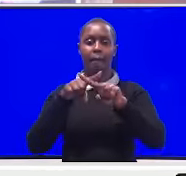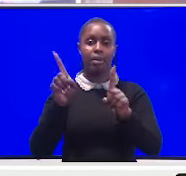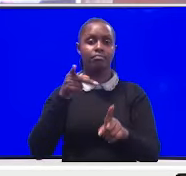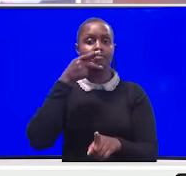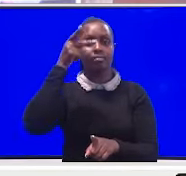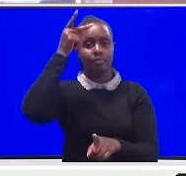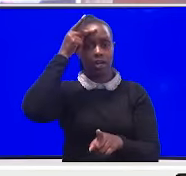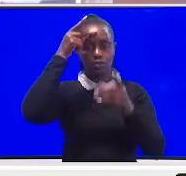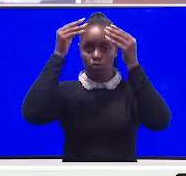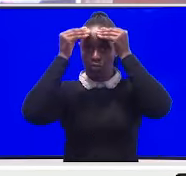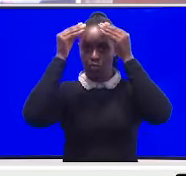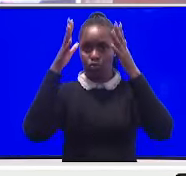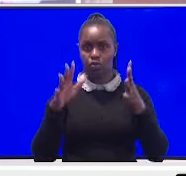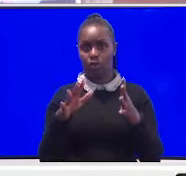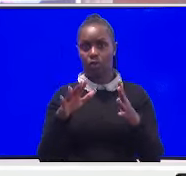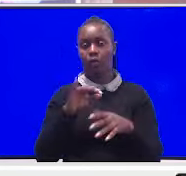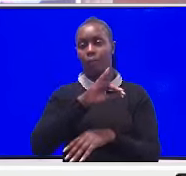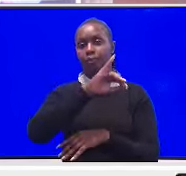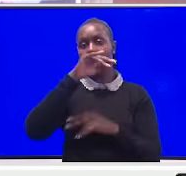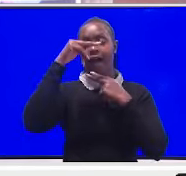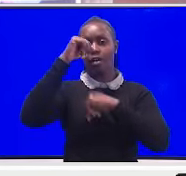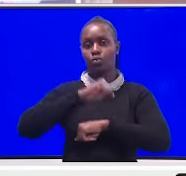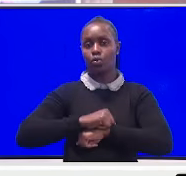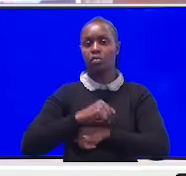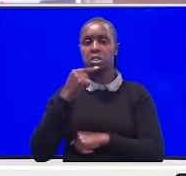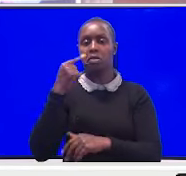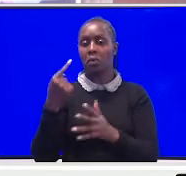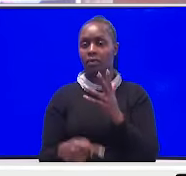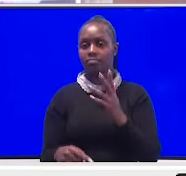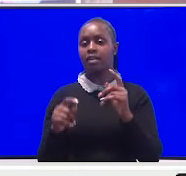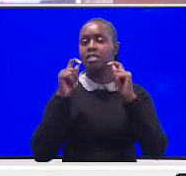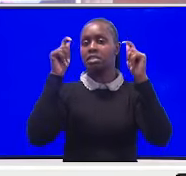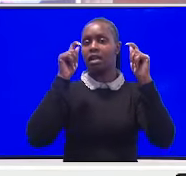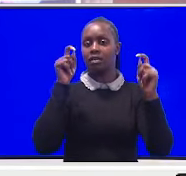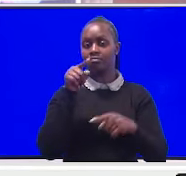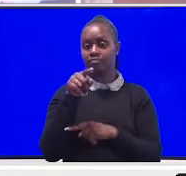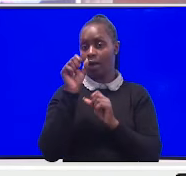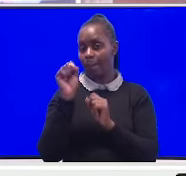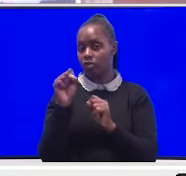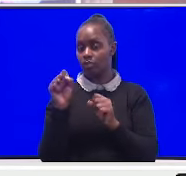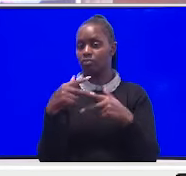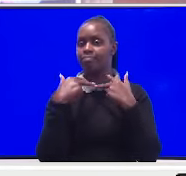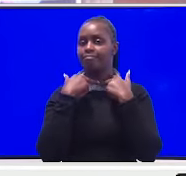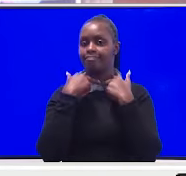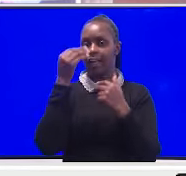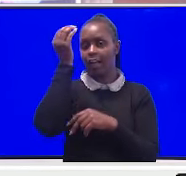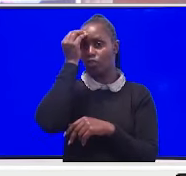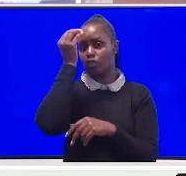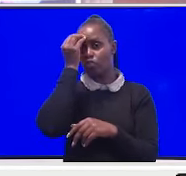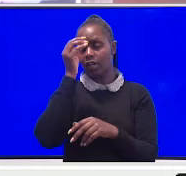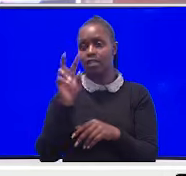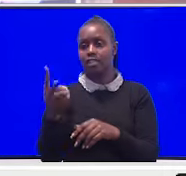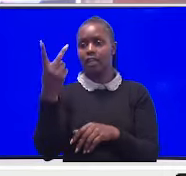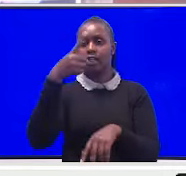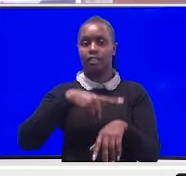wa shule ya sekondari wanahofu pia kuwa mgomo huu utatatiza masomo kwa mara ya